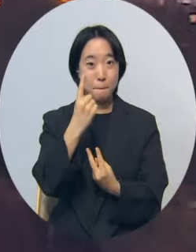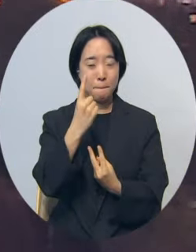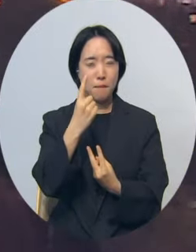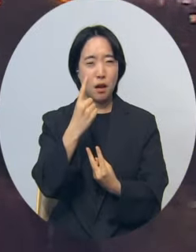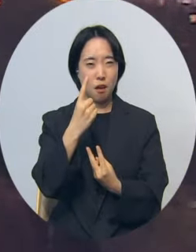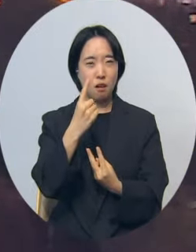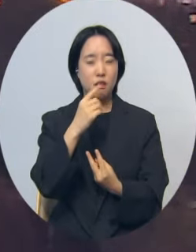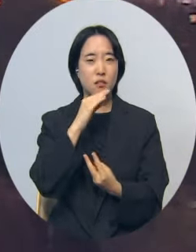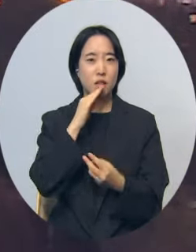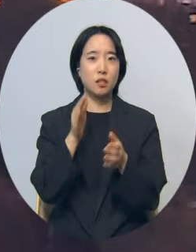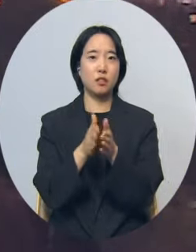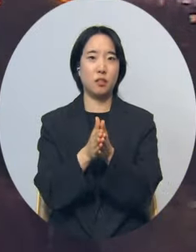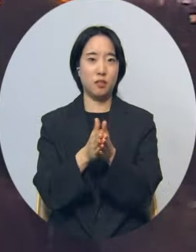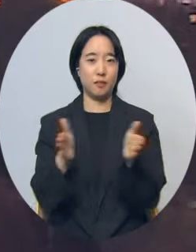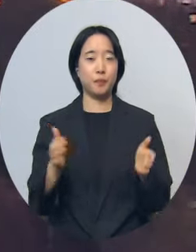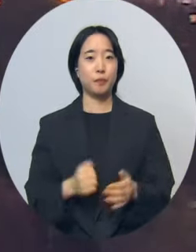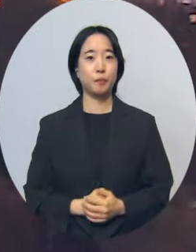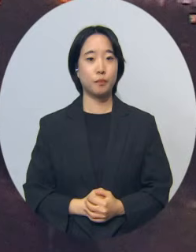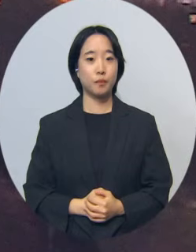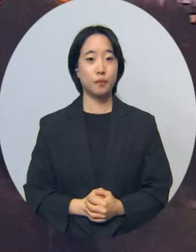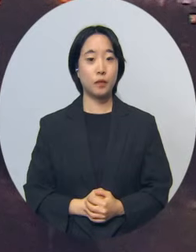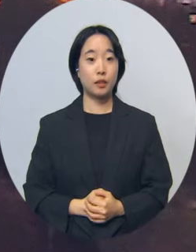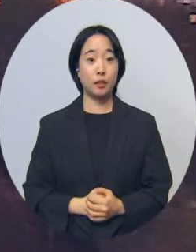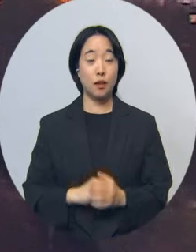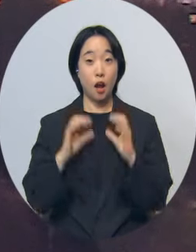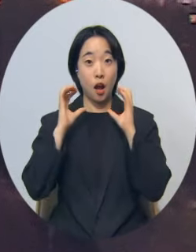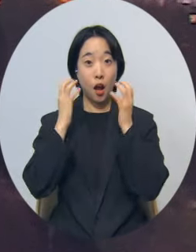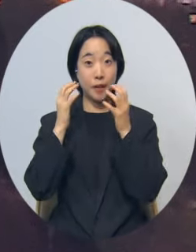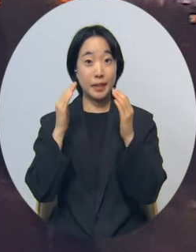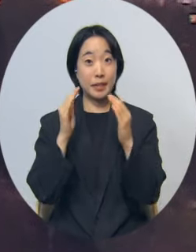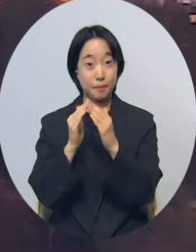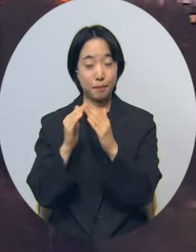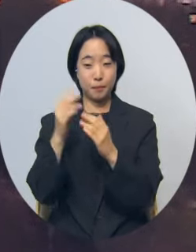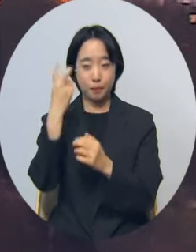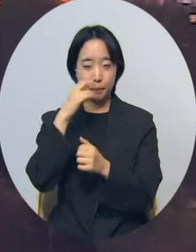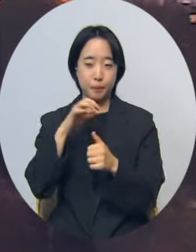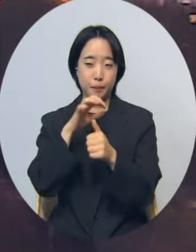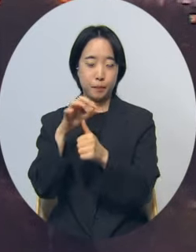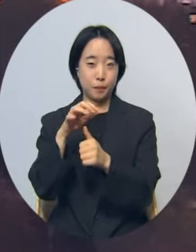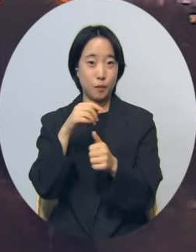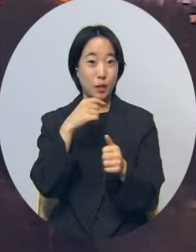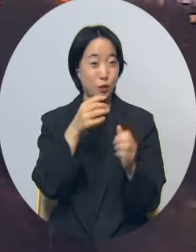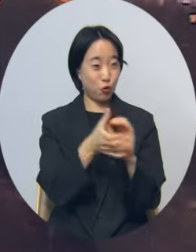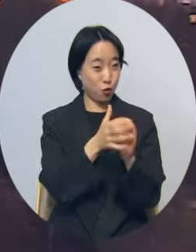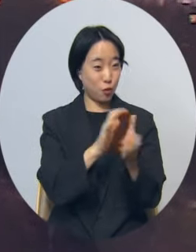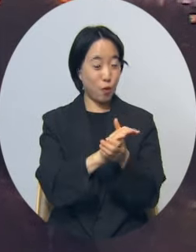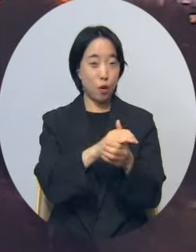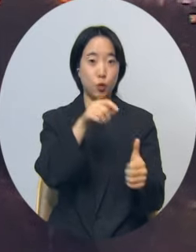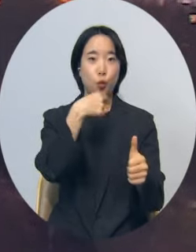유치원의 교육기능과 어린이집의 보육기능을 하나로 합쳐서 교육의 상향평준화를 꾀하는